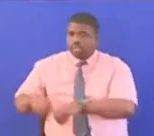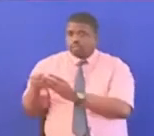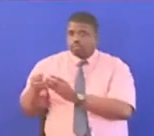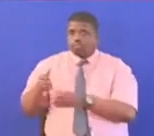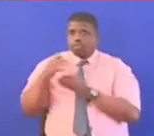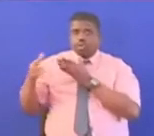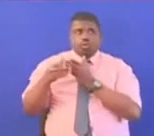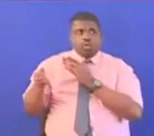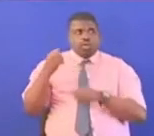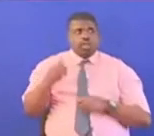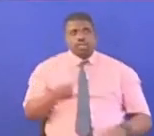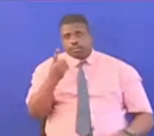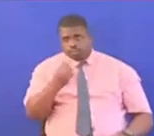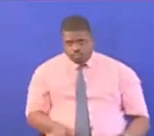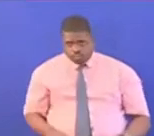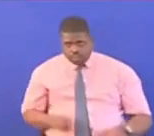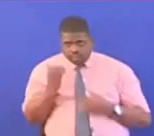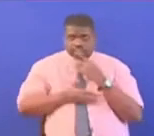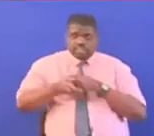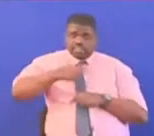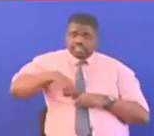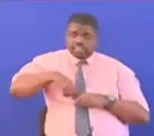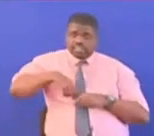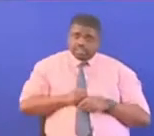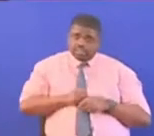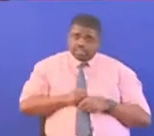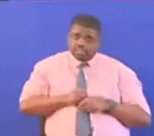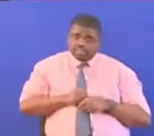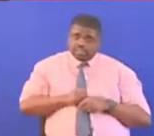mpaka $100,000. Nchi yetu